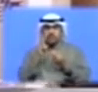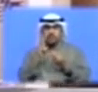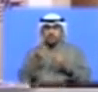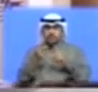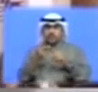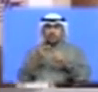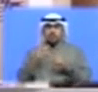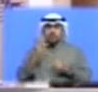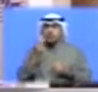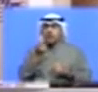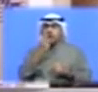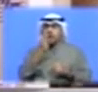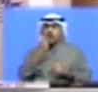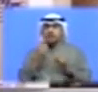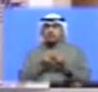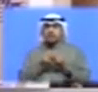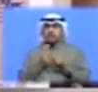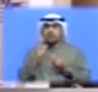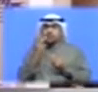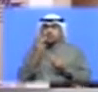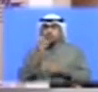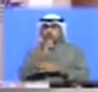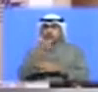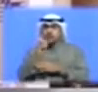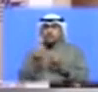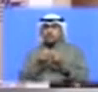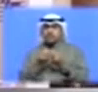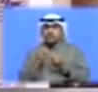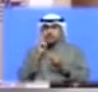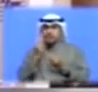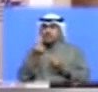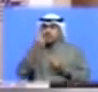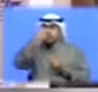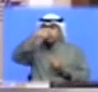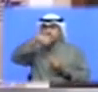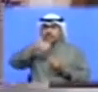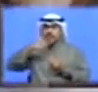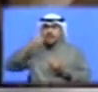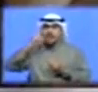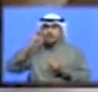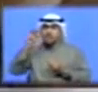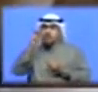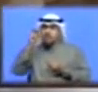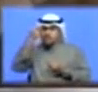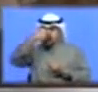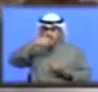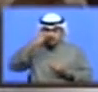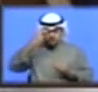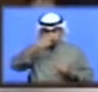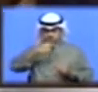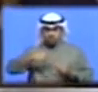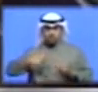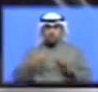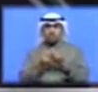كيفية العلاج اللي هو نسميه مينيمالي انفيزيف اللي هو عن طريق المنظار لأمراض الغدة الدرقية واللعابية. تجاوز